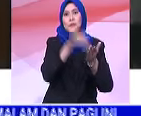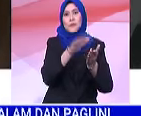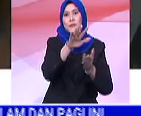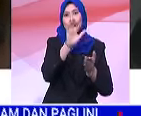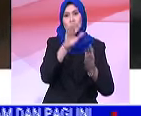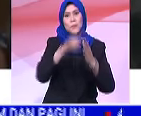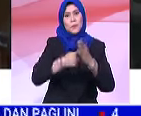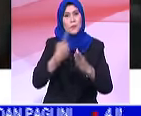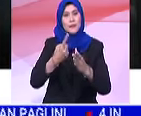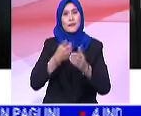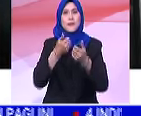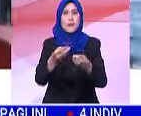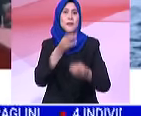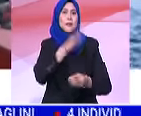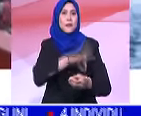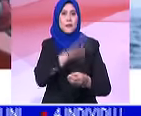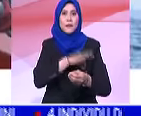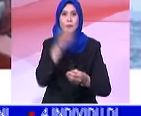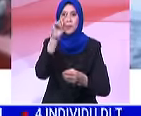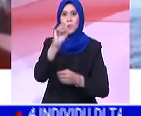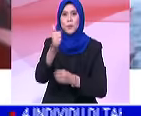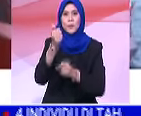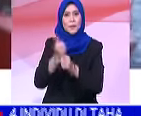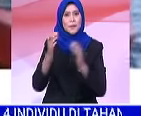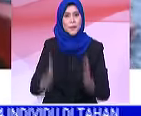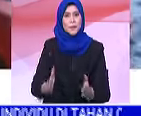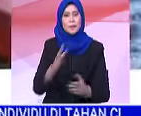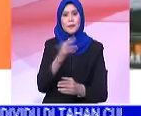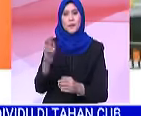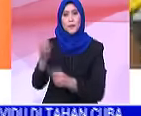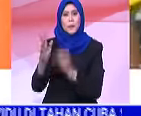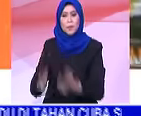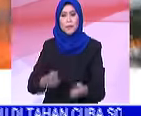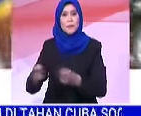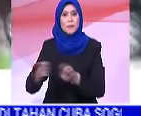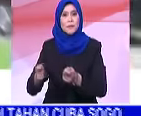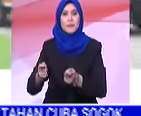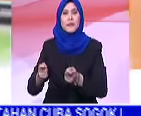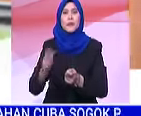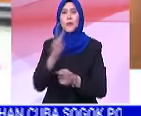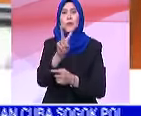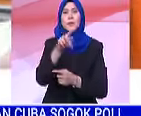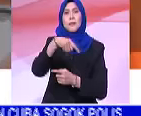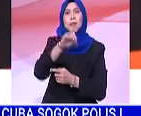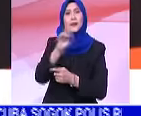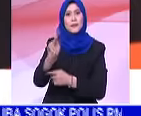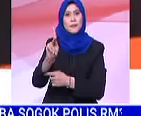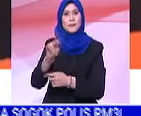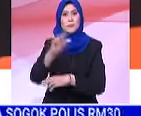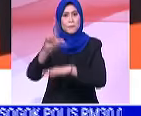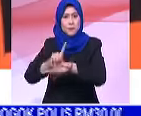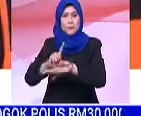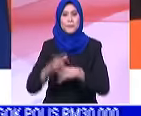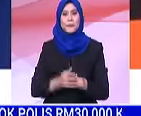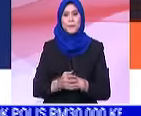RM1,500 sebulan yang memberi manfaat kepada 10 petugas serta 2 penyelia melibatkan 2 PDK di pulau ini. Di samping